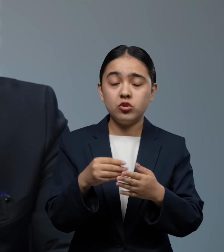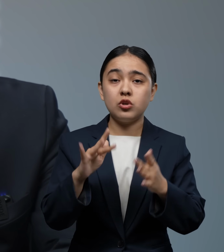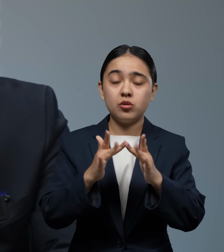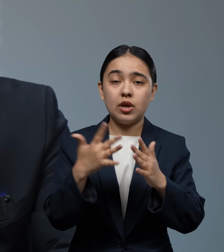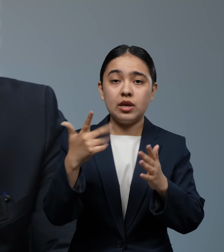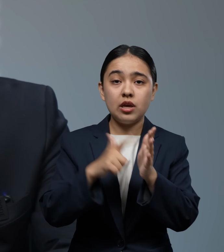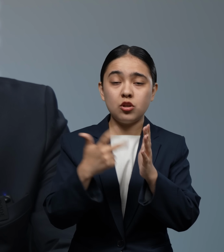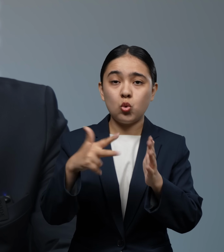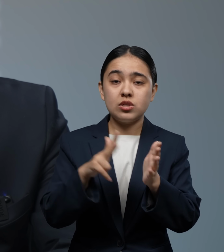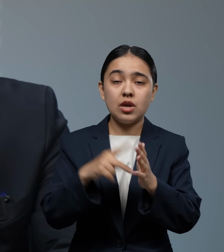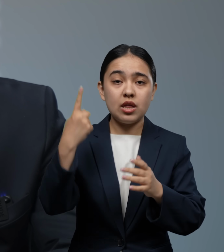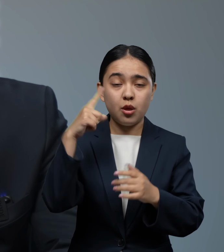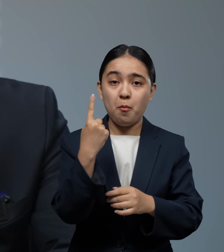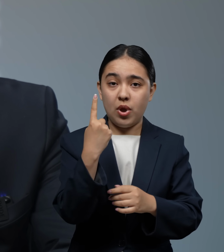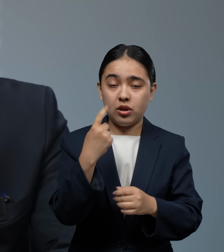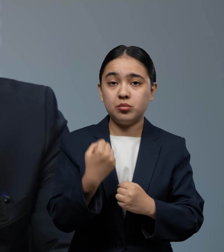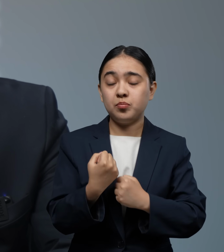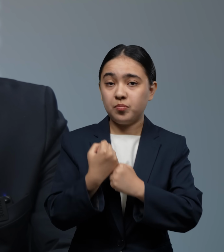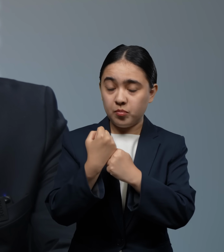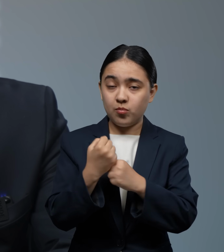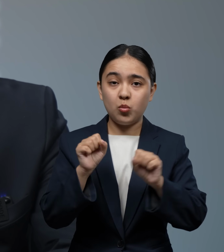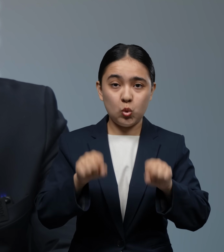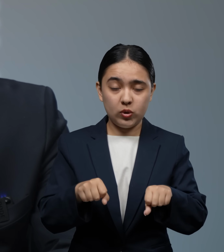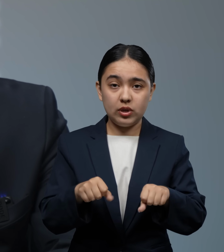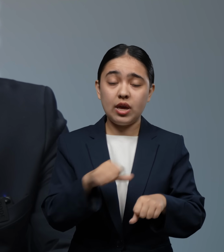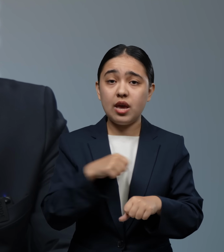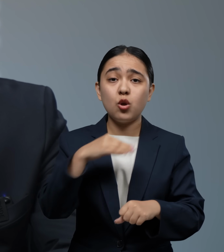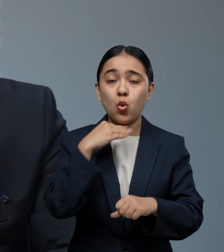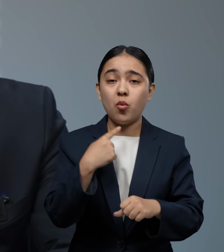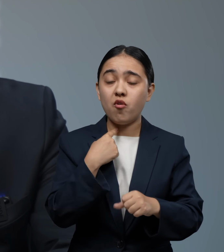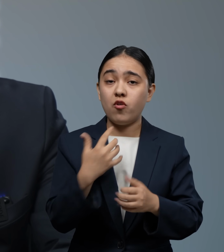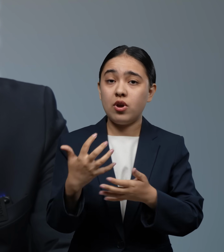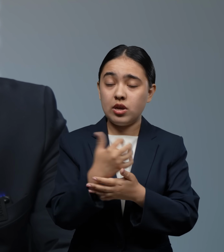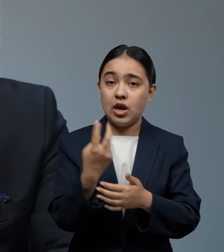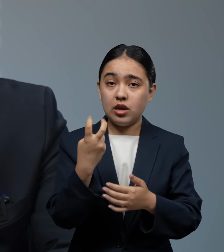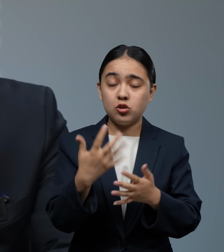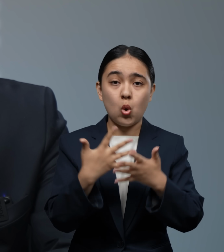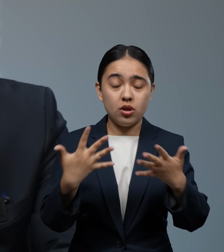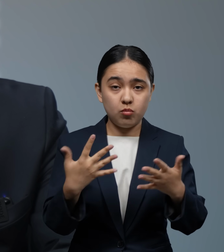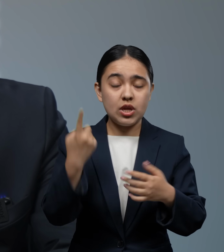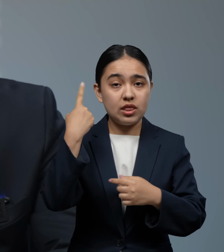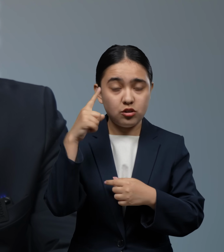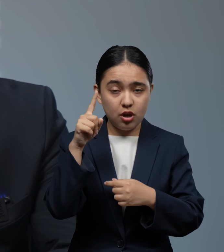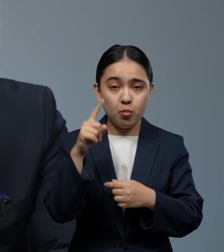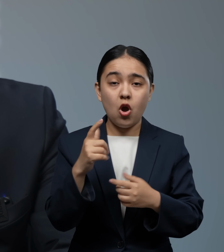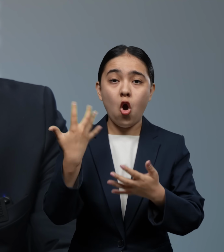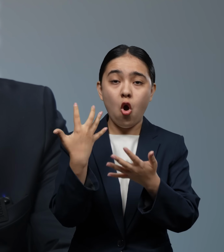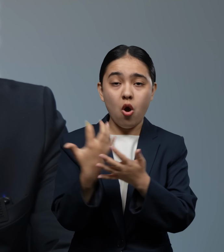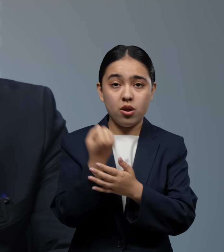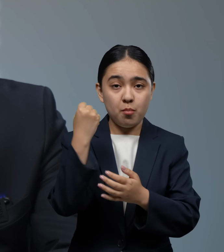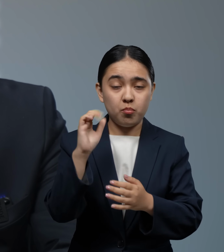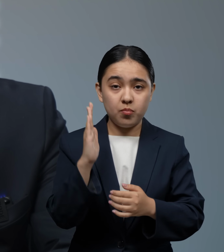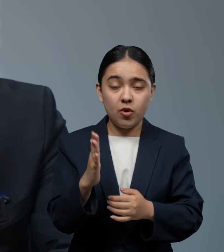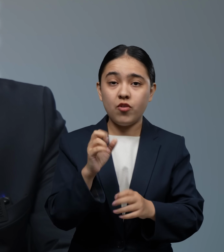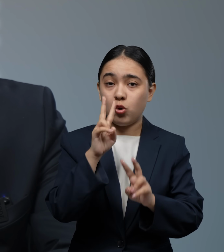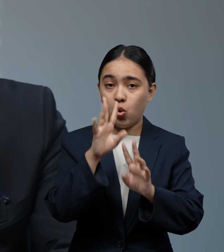portalidagi 738 ta tashabbusdan birini qo'llab-quvvatlash mumkin. Eng ko'p ovoz to'plagan 200 dan ortiq tashabbus g'olib deb